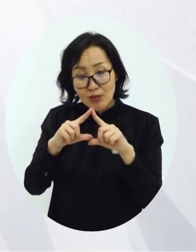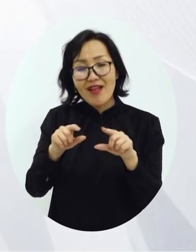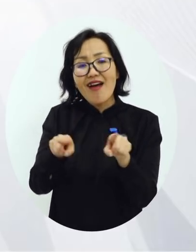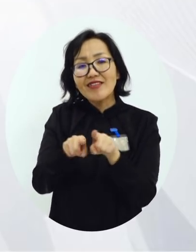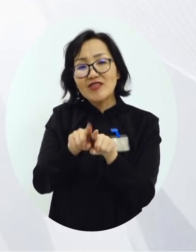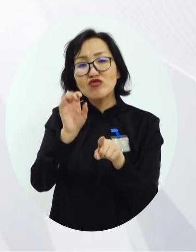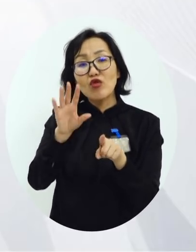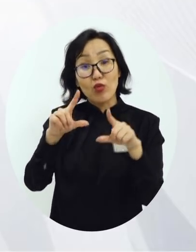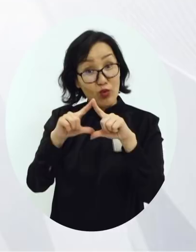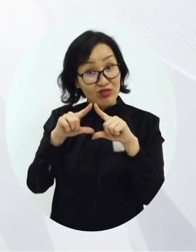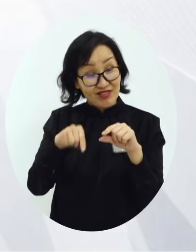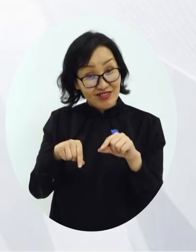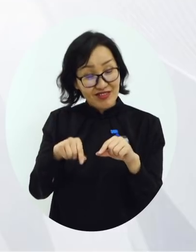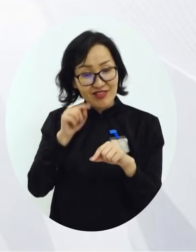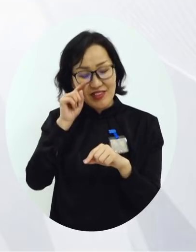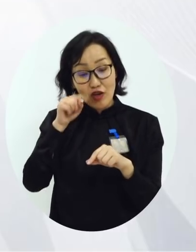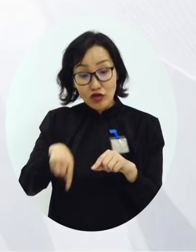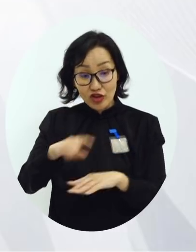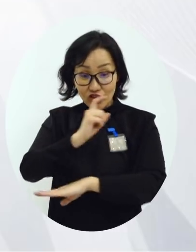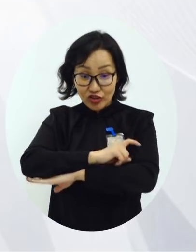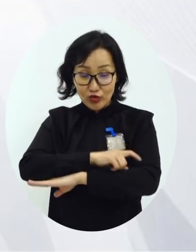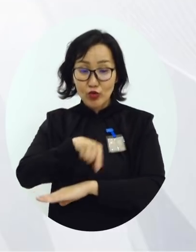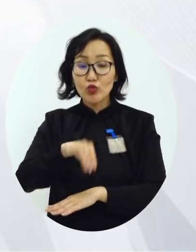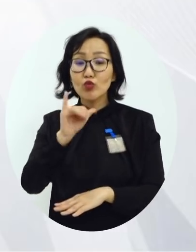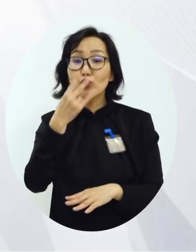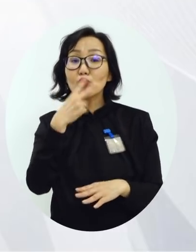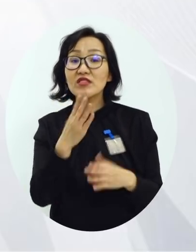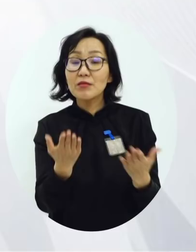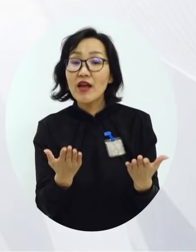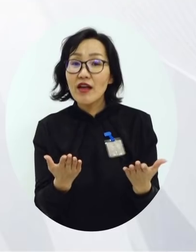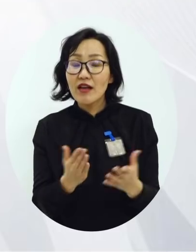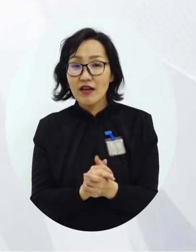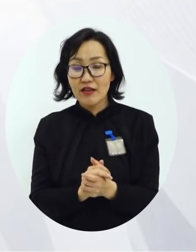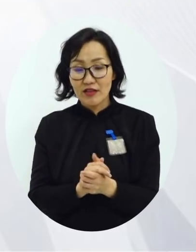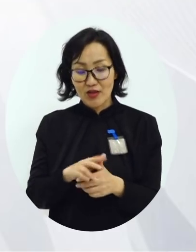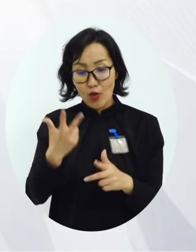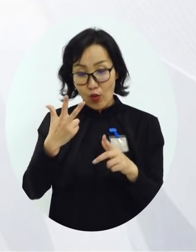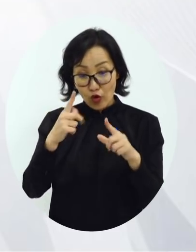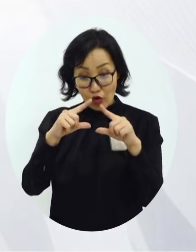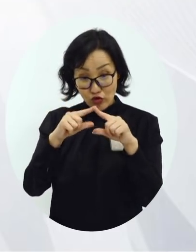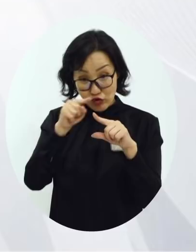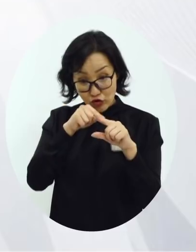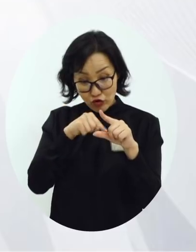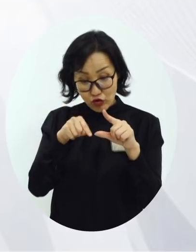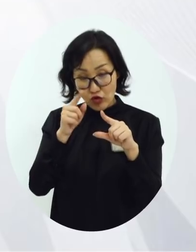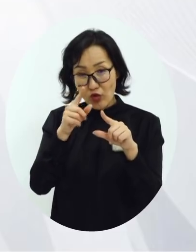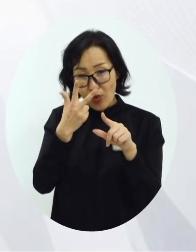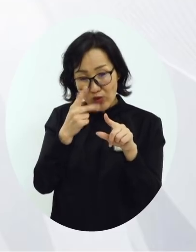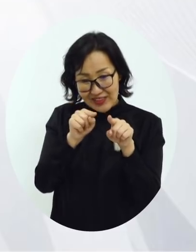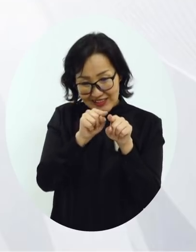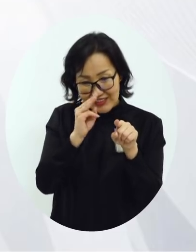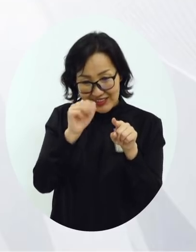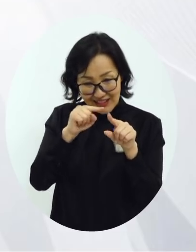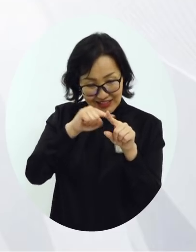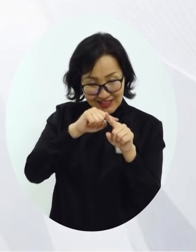гэдэг юм байна. Тэгвэл бүгдээрээ өнөөдрийнхөө хичээлээр юу үзв? Гурван өнцгөн,